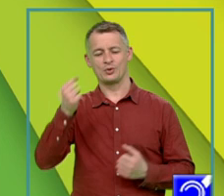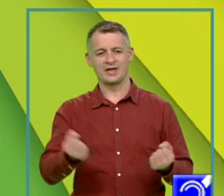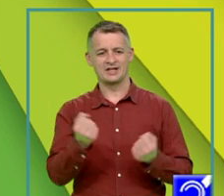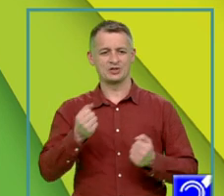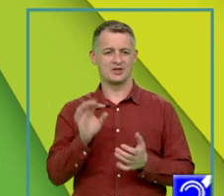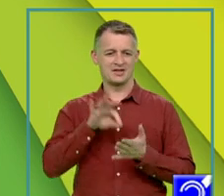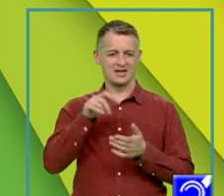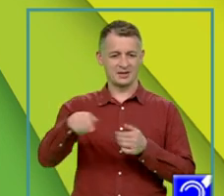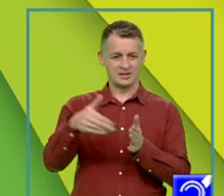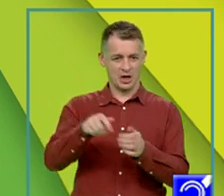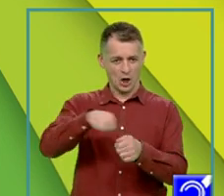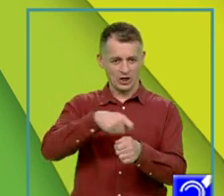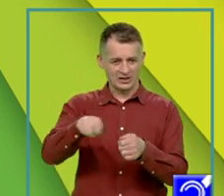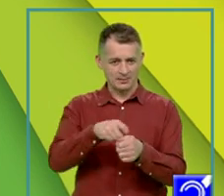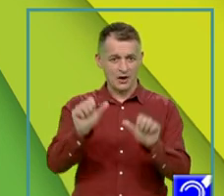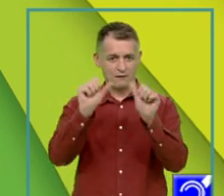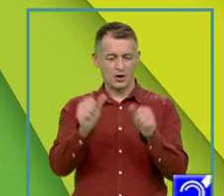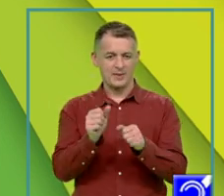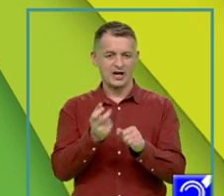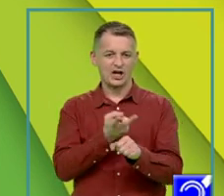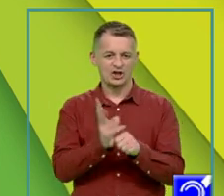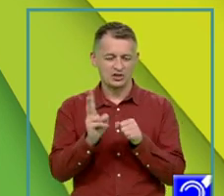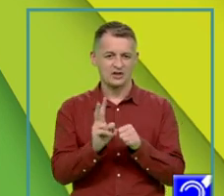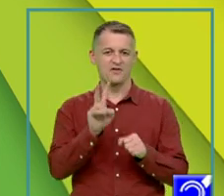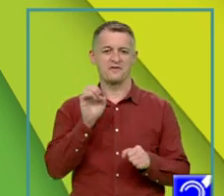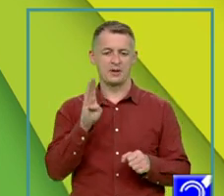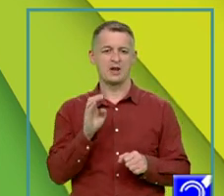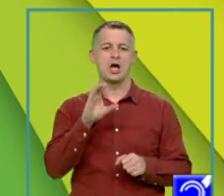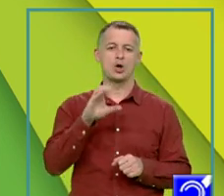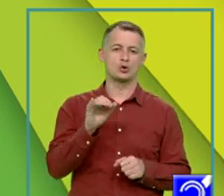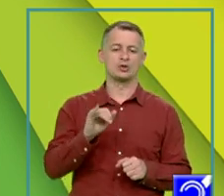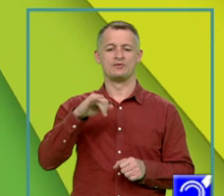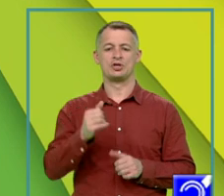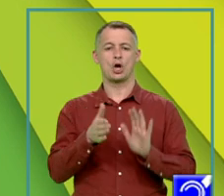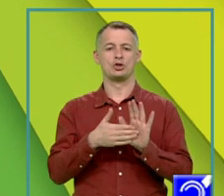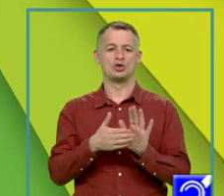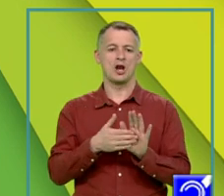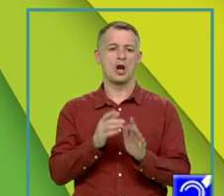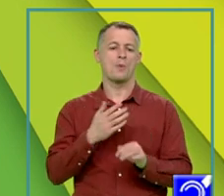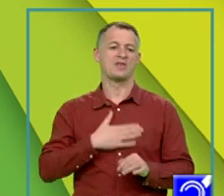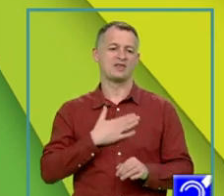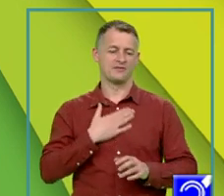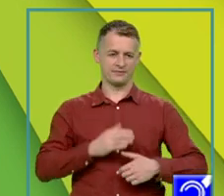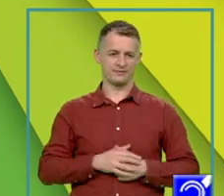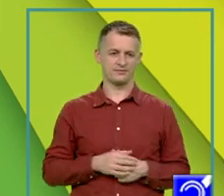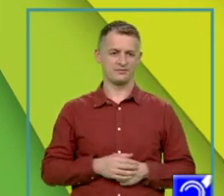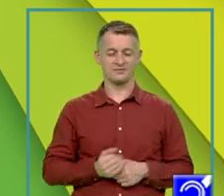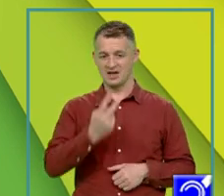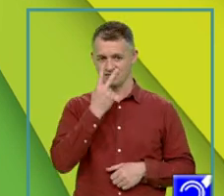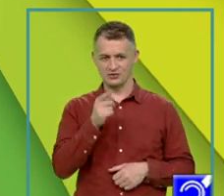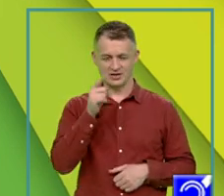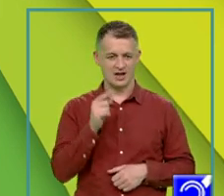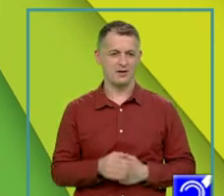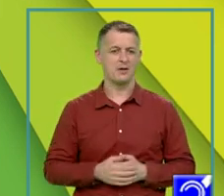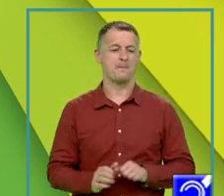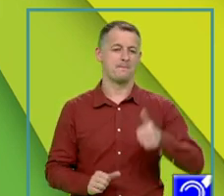trebuie să corectăm niște forme greșite ale verbelor la conjunctiv sau condițional optativ vedeți că am pus aici și conjunctivul